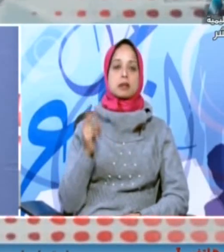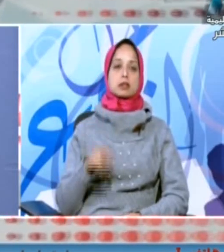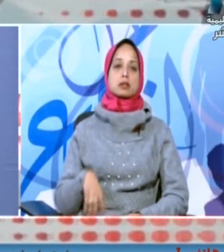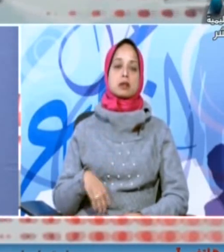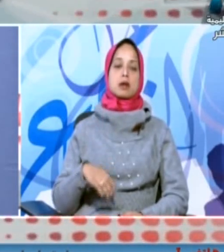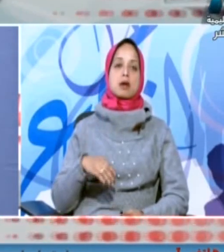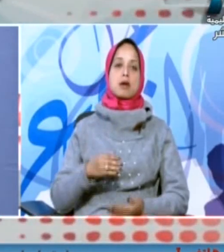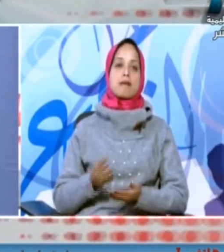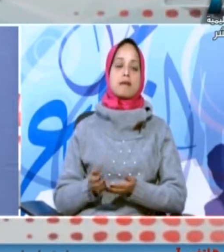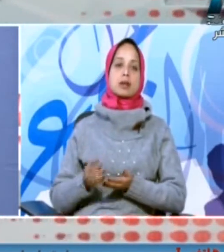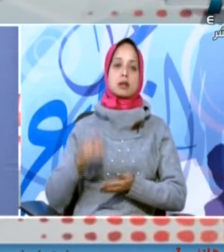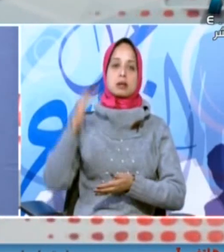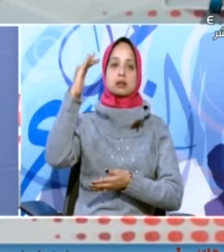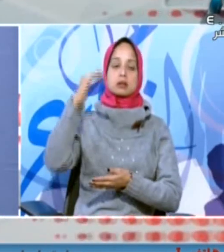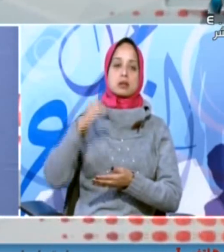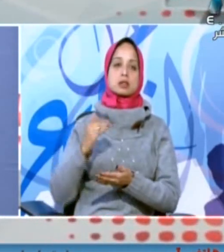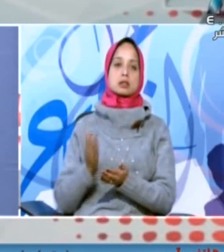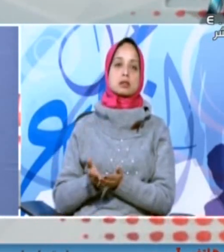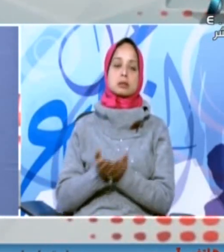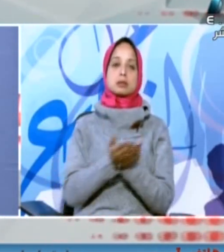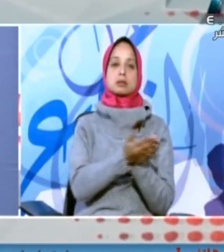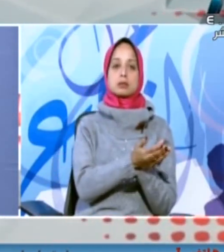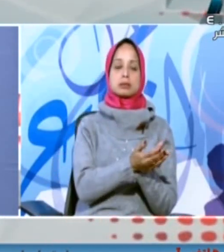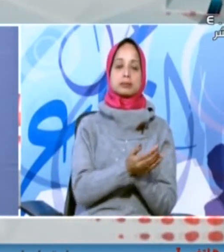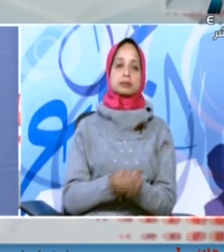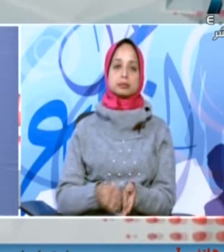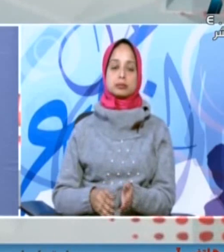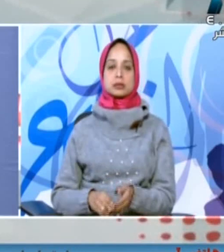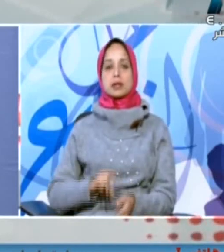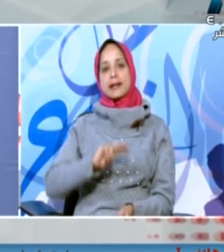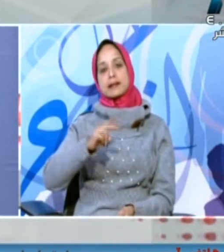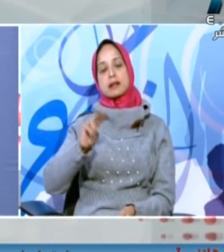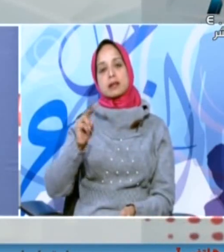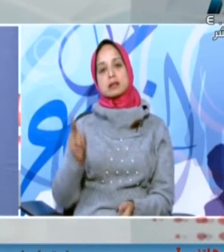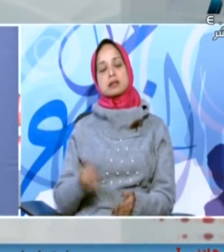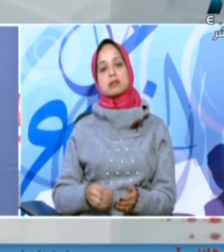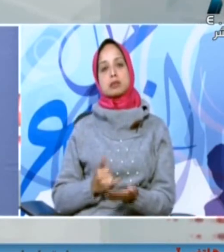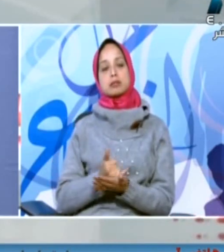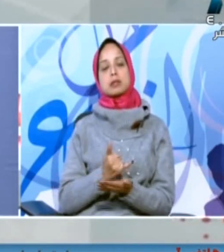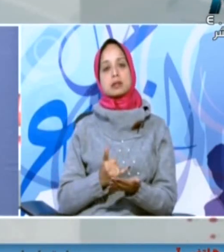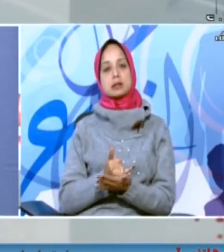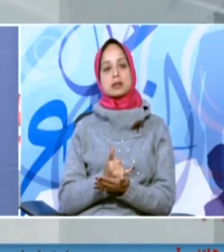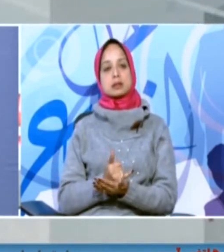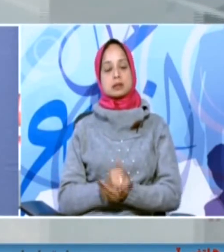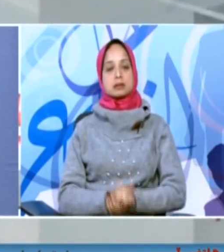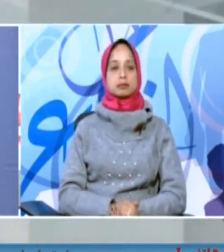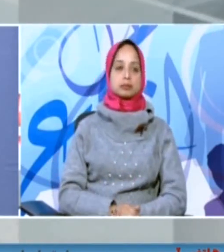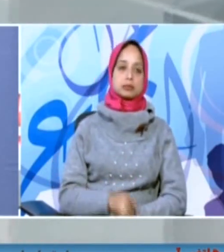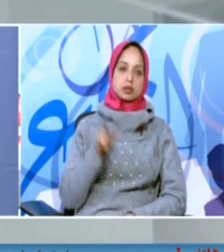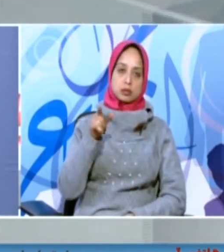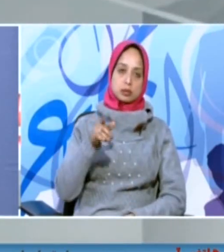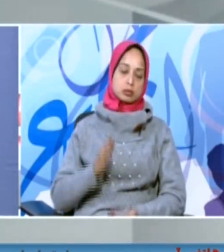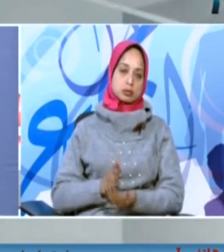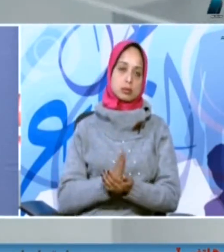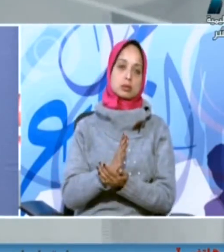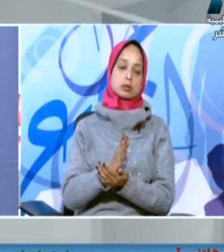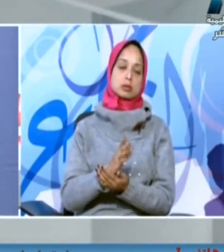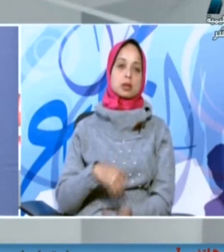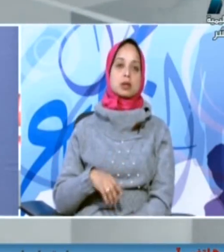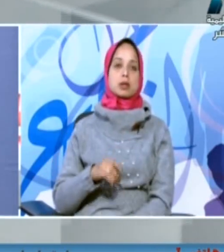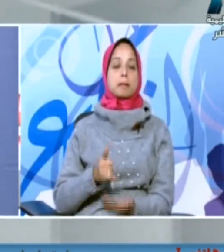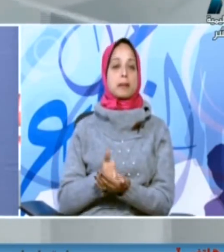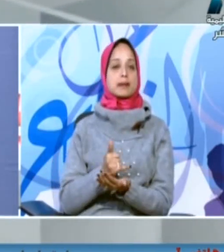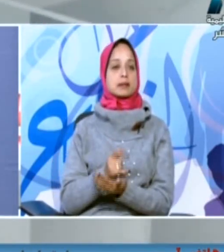وصلت المدارس. المشكله يا بنت ان كنتوا ما بتروحوش المدرسه. لا بنروح والله، قعدنا كتير بنروح والله. طب تمام، اقول لك حاجه، لو بتروح المدرسه